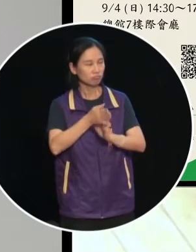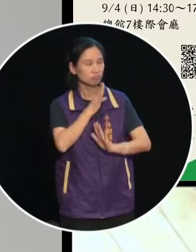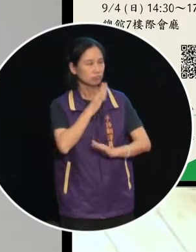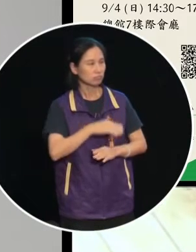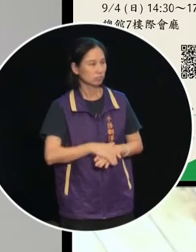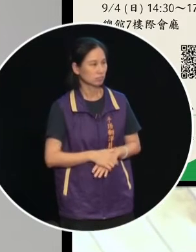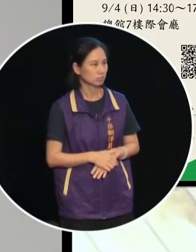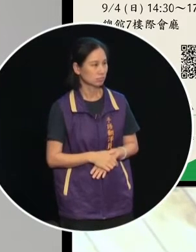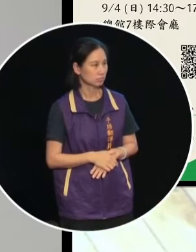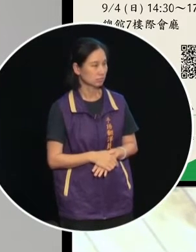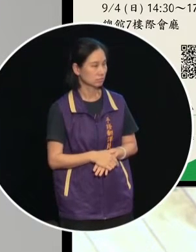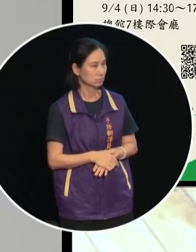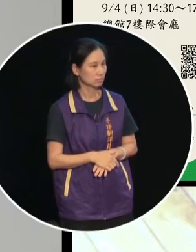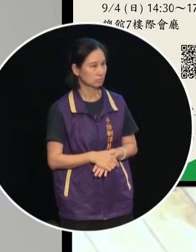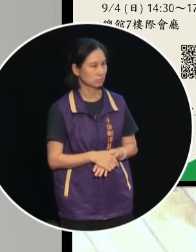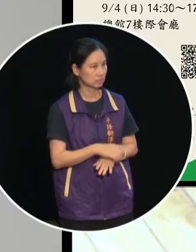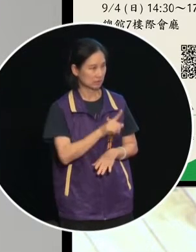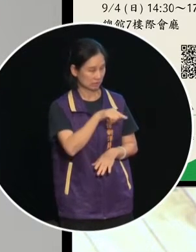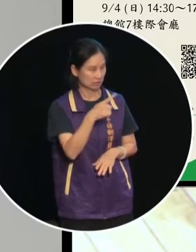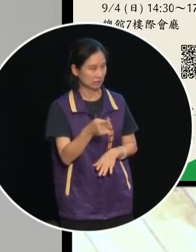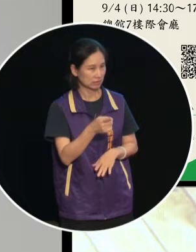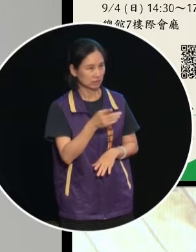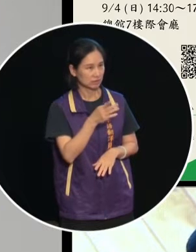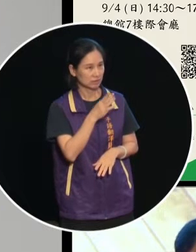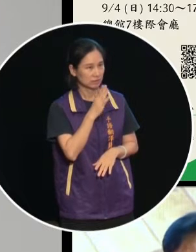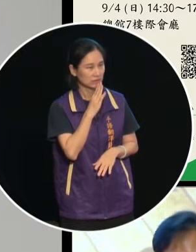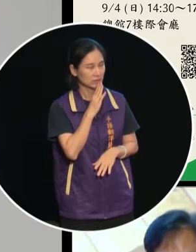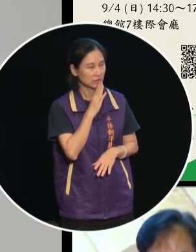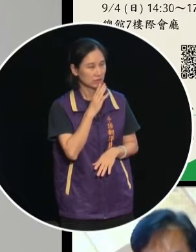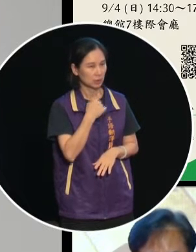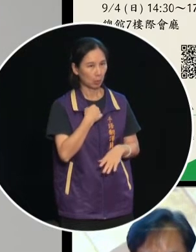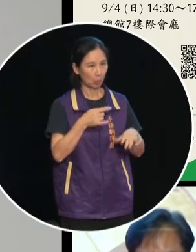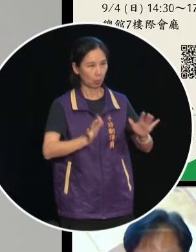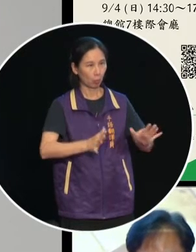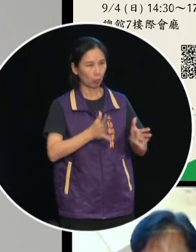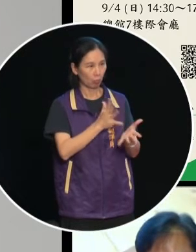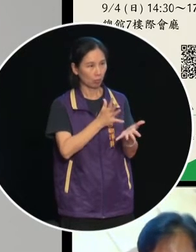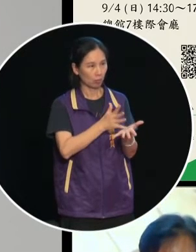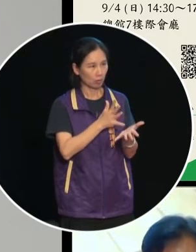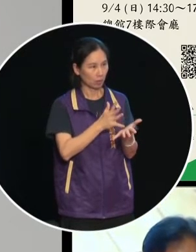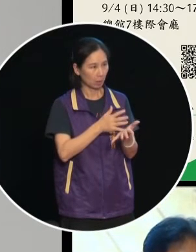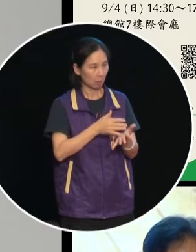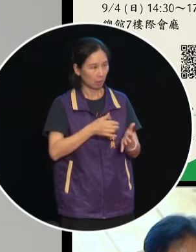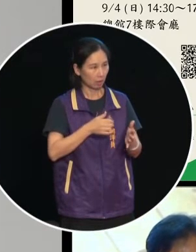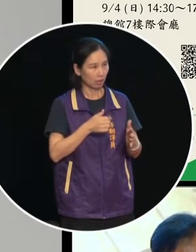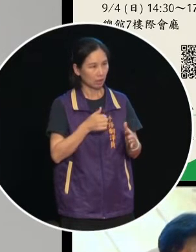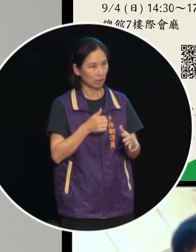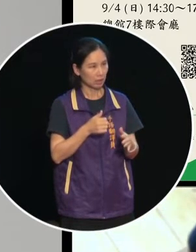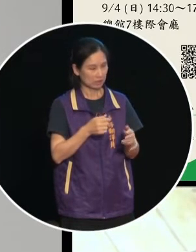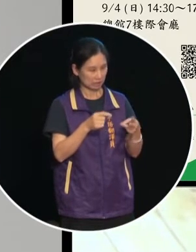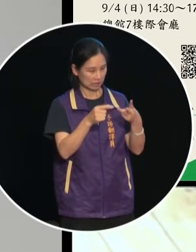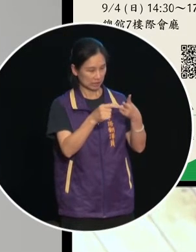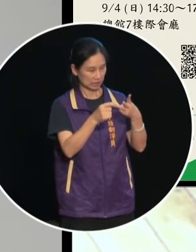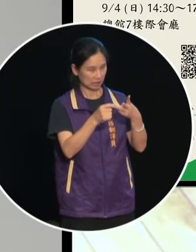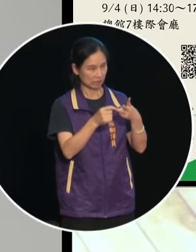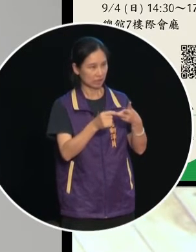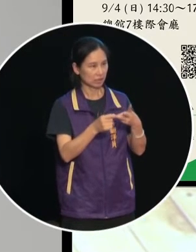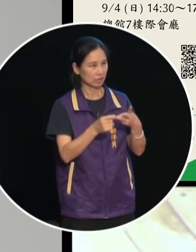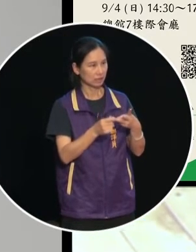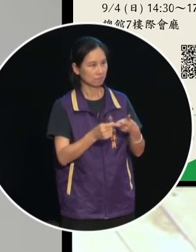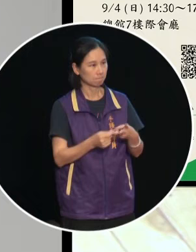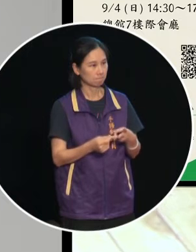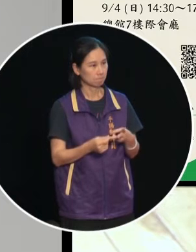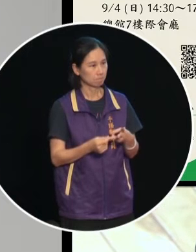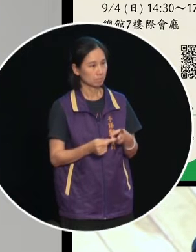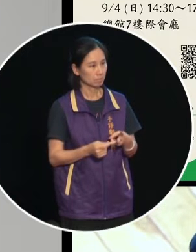好，那么下面呢，我今天的演讲的进入第三个部分，断交